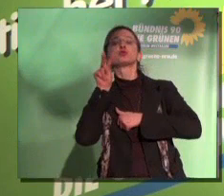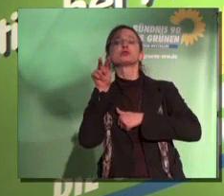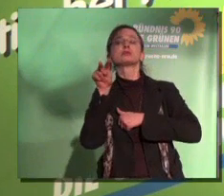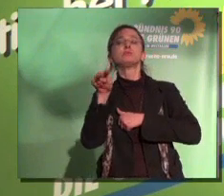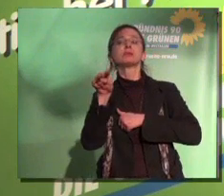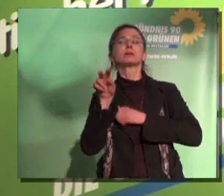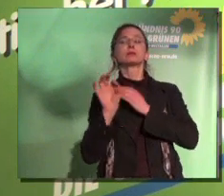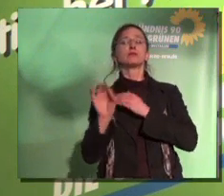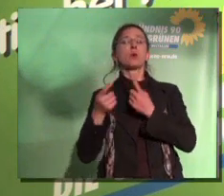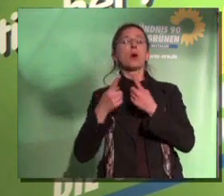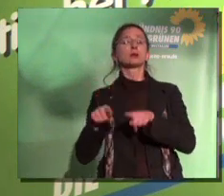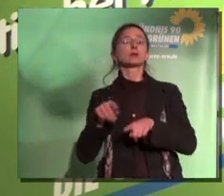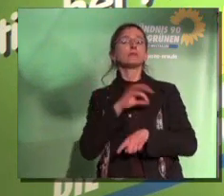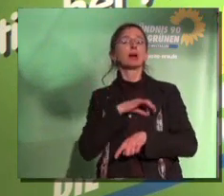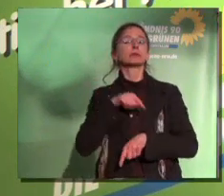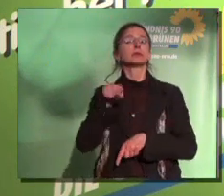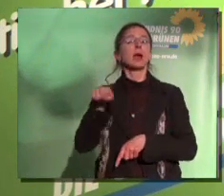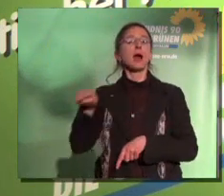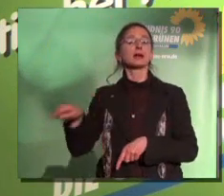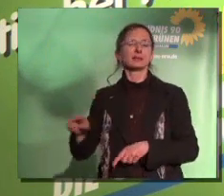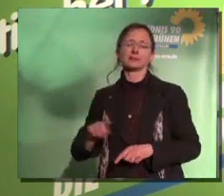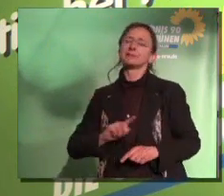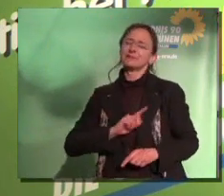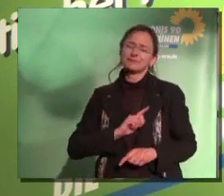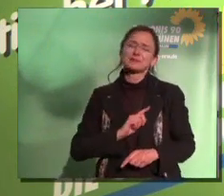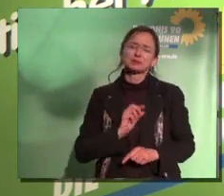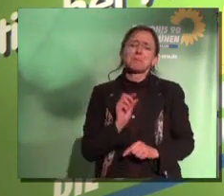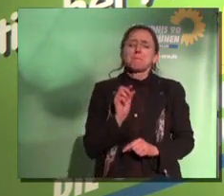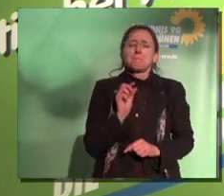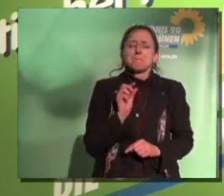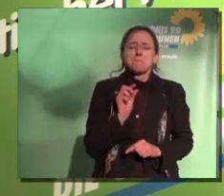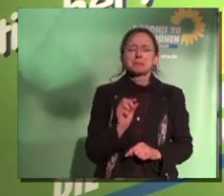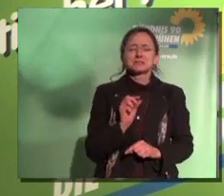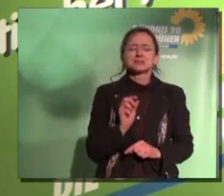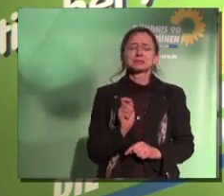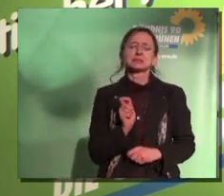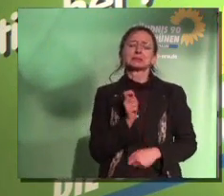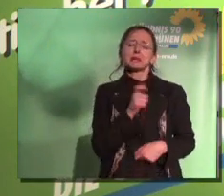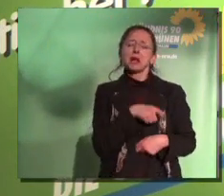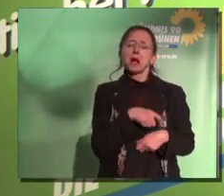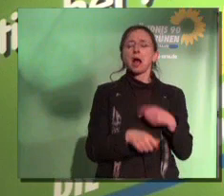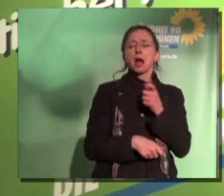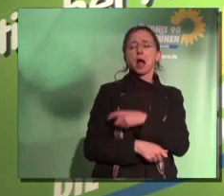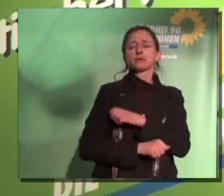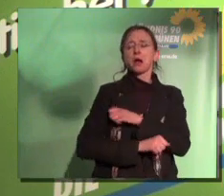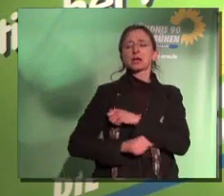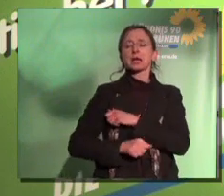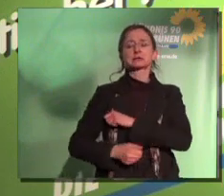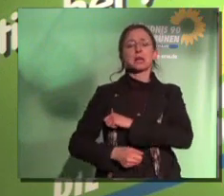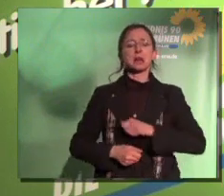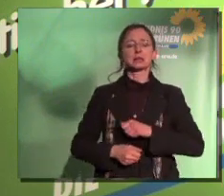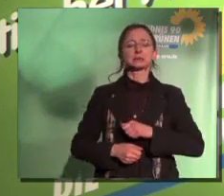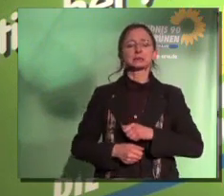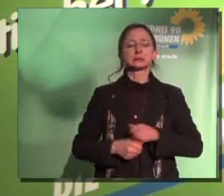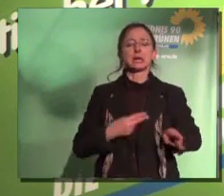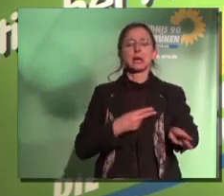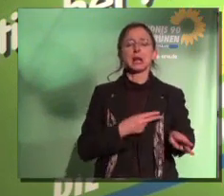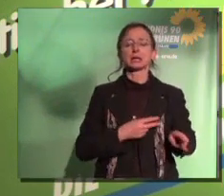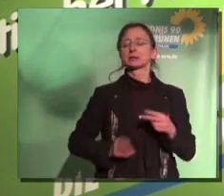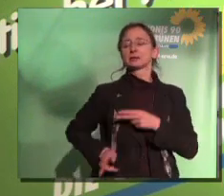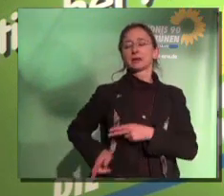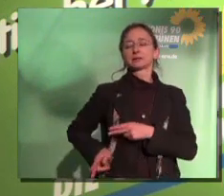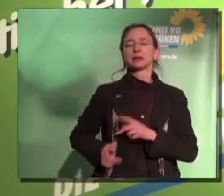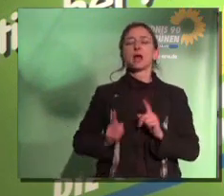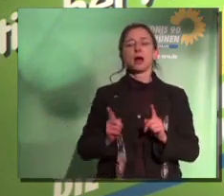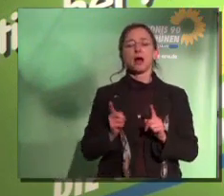zwei Piekser werde ich schon dabei haben, so nach rechts und links. Aber ansonsten, glaube ich, werde ich das mal ein bisschen seriös heute angehen